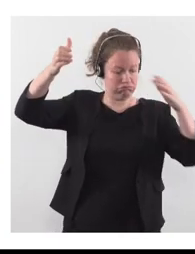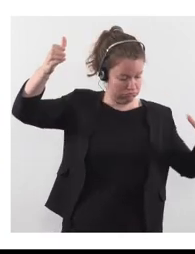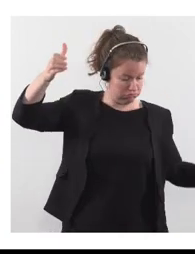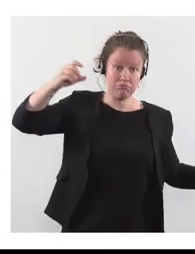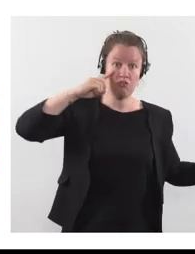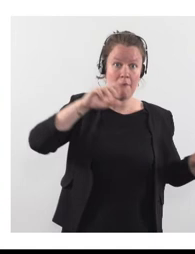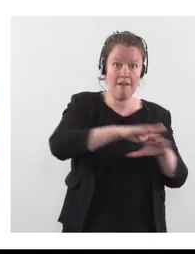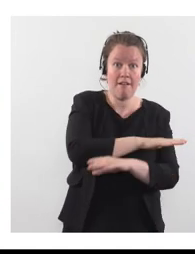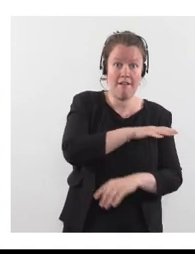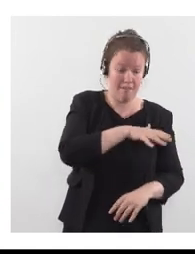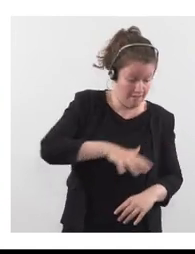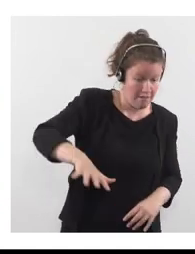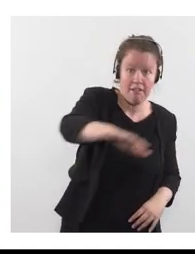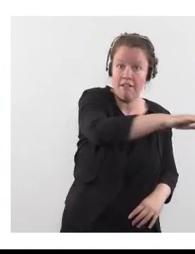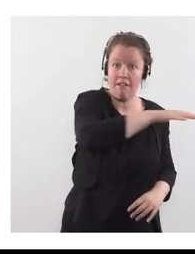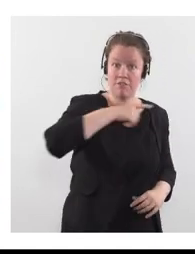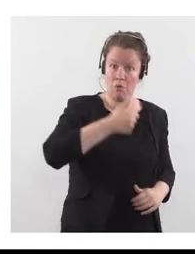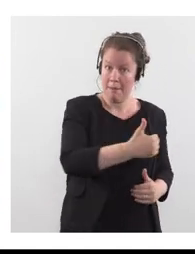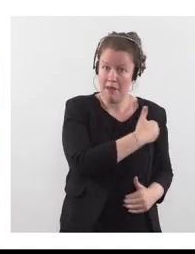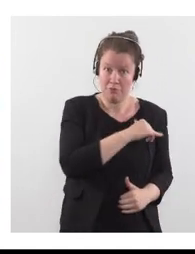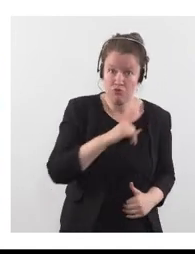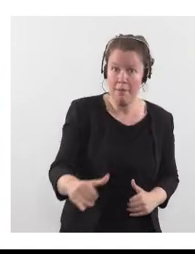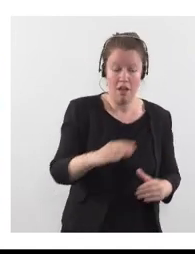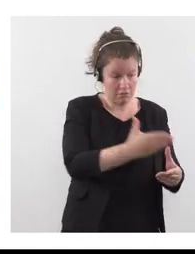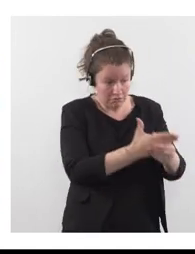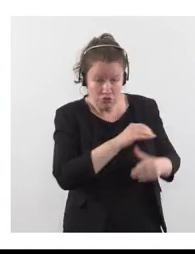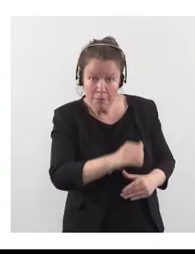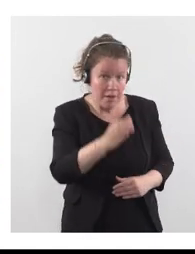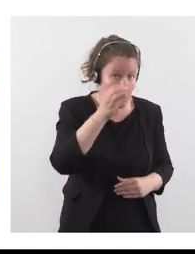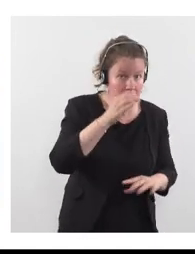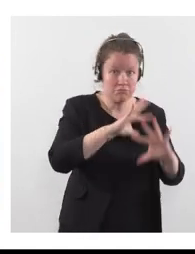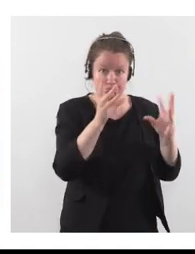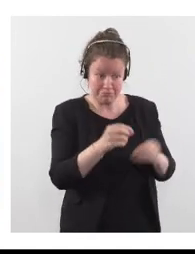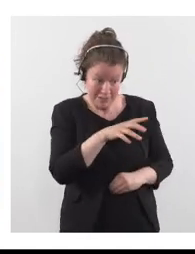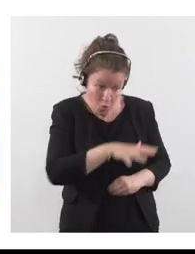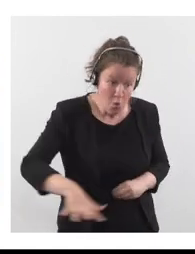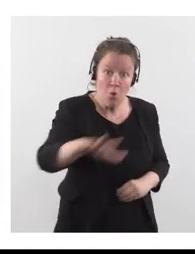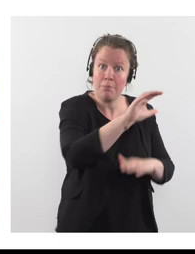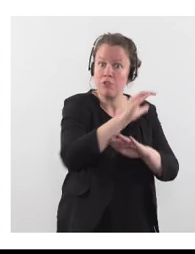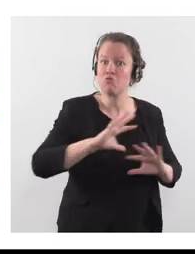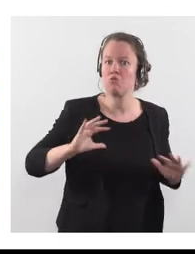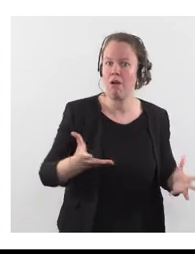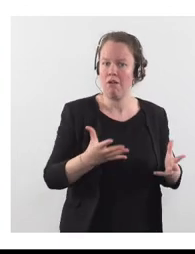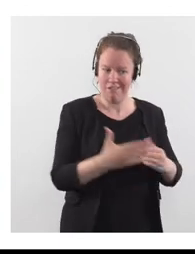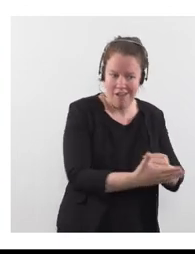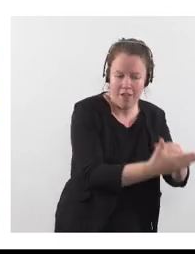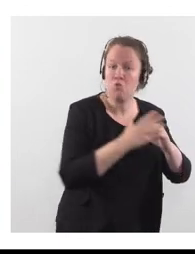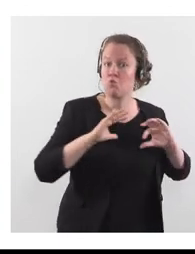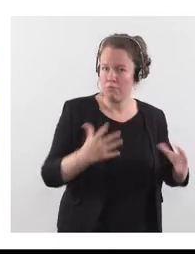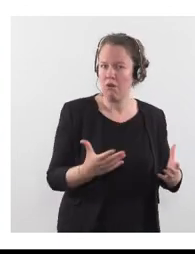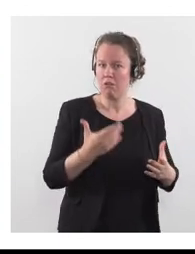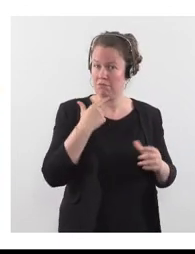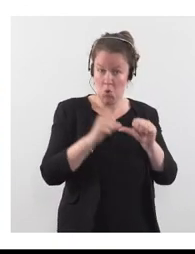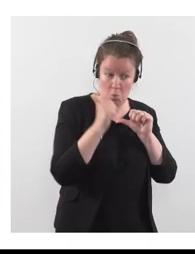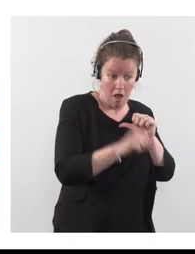ces personnes-là nous saisissent et nous à réussir à être efficaces en termes de lutte contre les discriminations pour ceux qui sont les plus loin. Et je pense que c'est